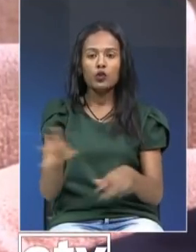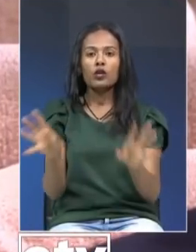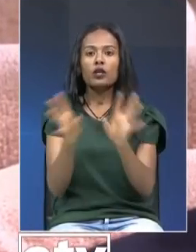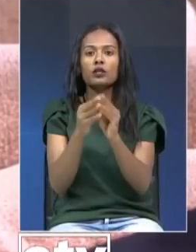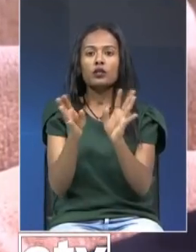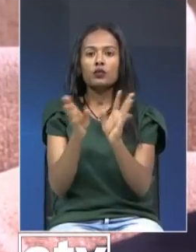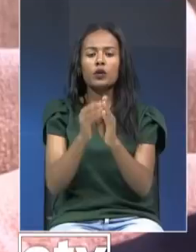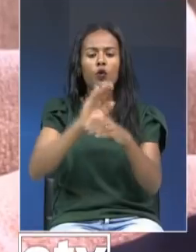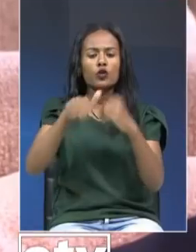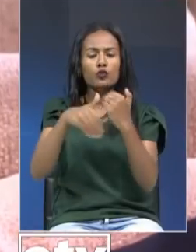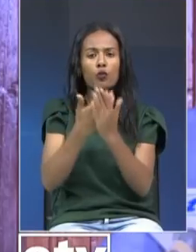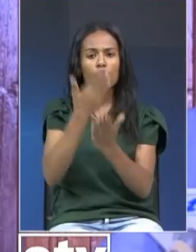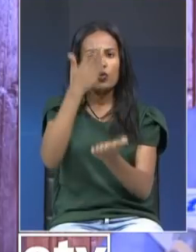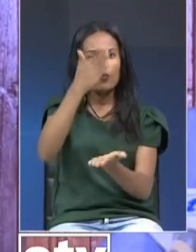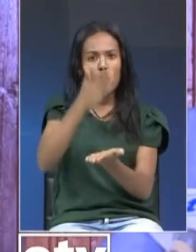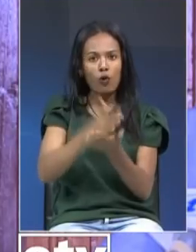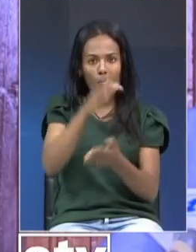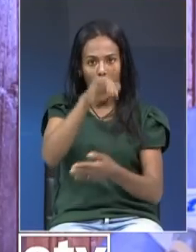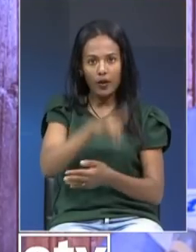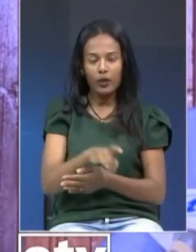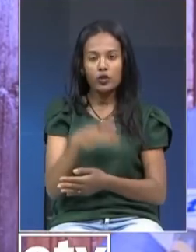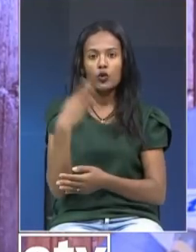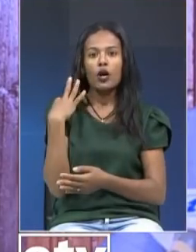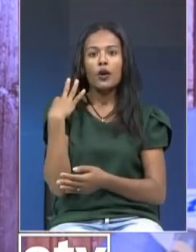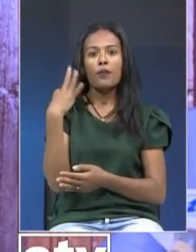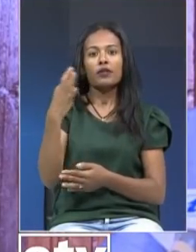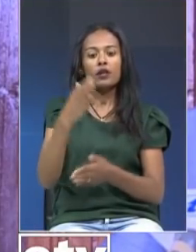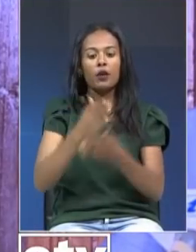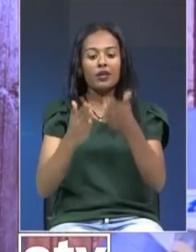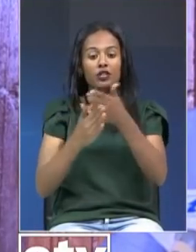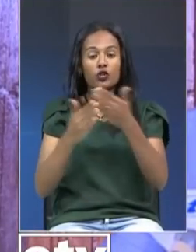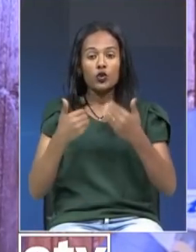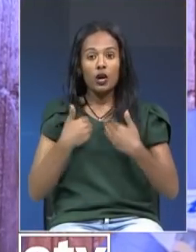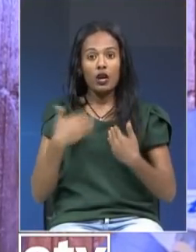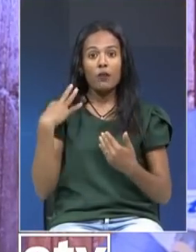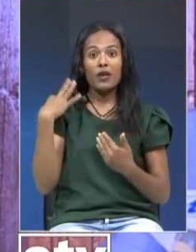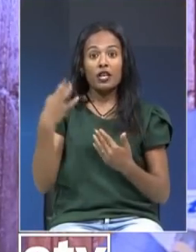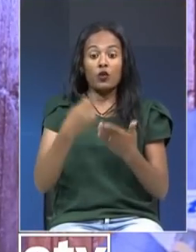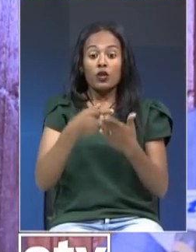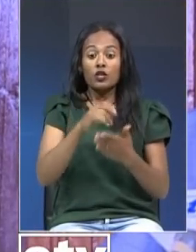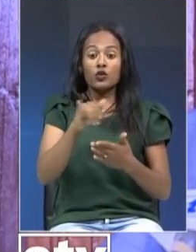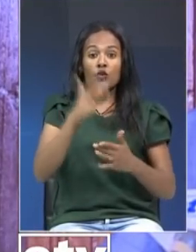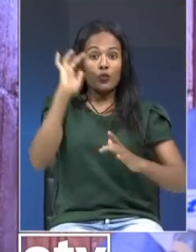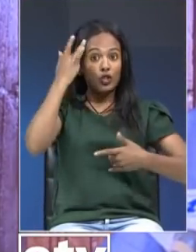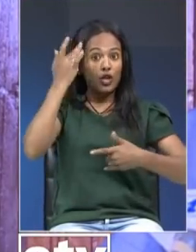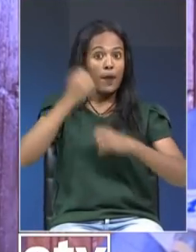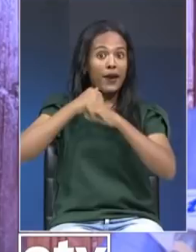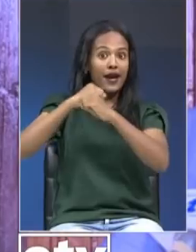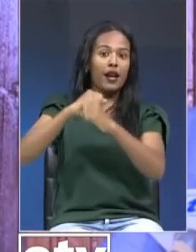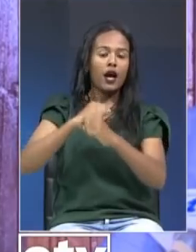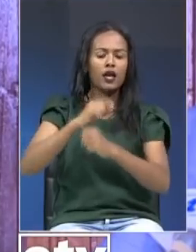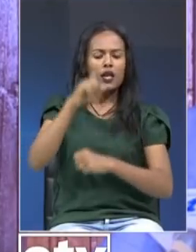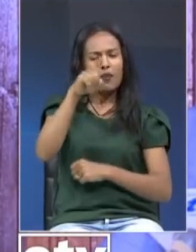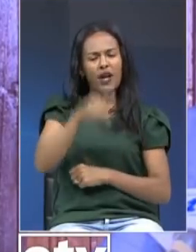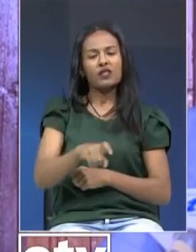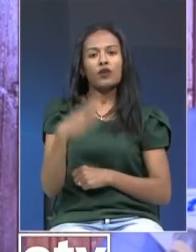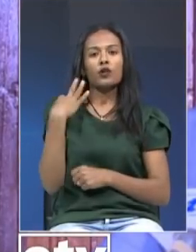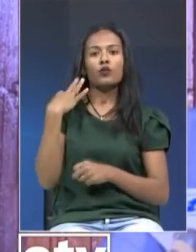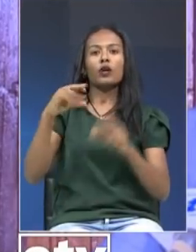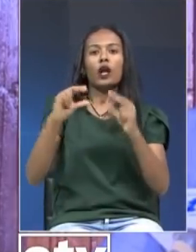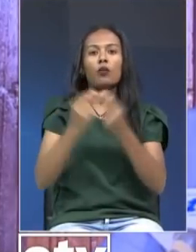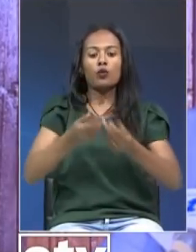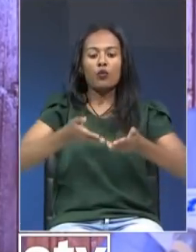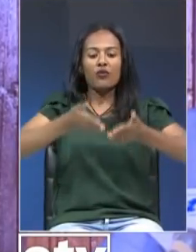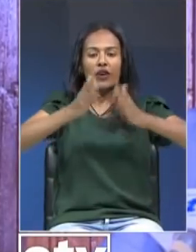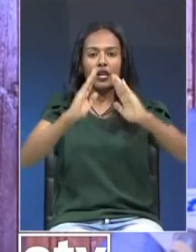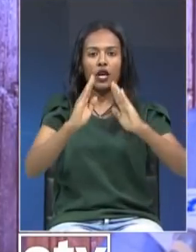ስብሰባዎች በሙሉ መቆም አለባቸው። በጤና በየደረጃ ባለ በጤናው ለዚሁ በሽታ መከላከል የሚያስፈልጉ ጤና ቢሮ